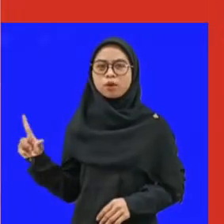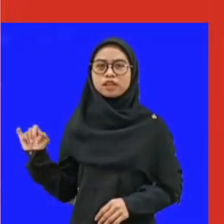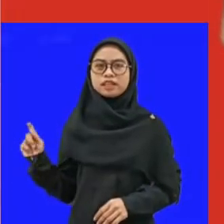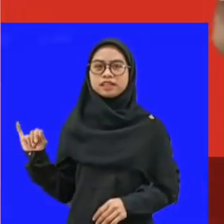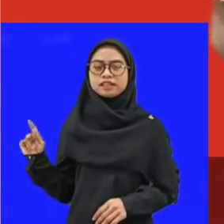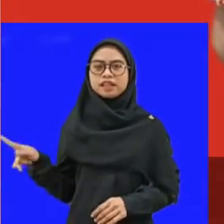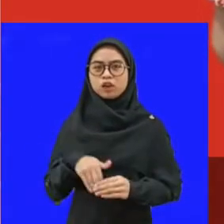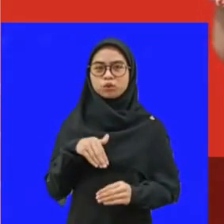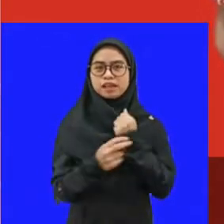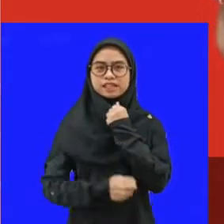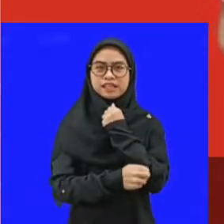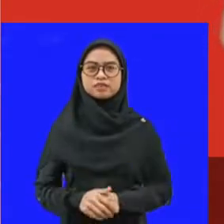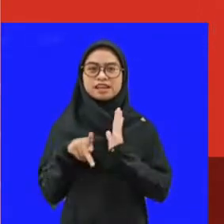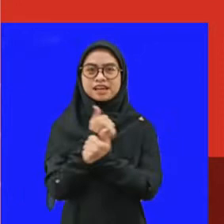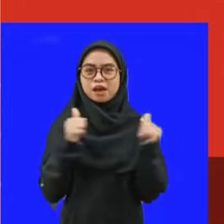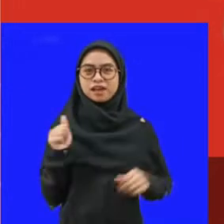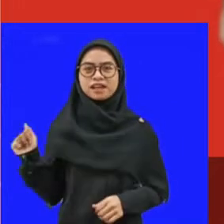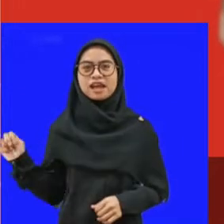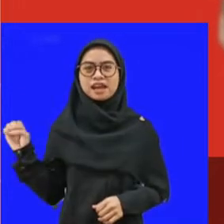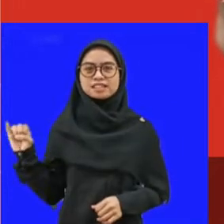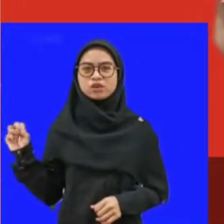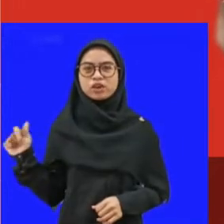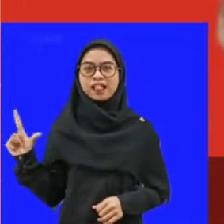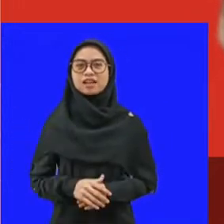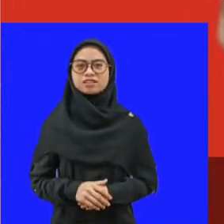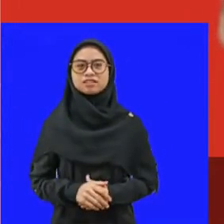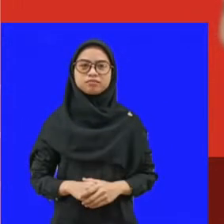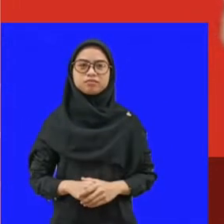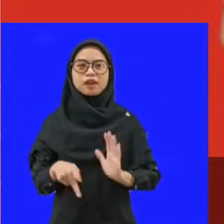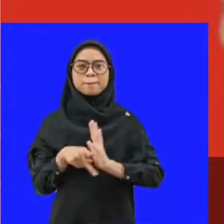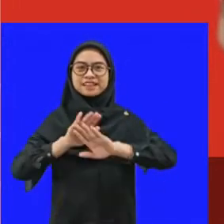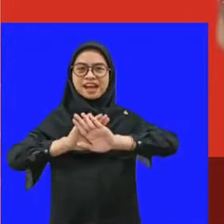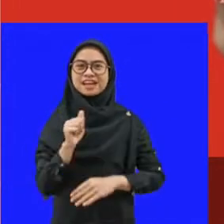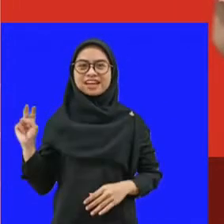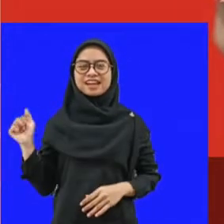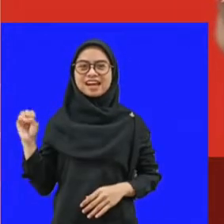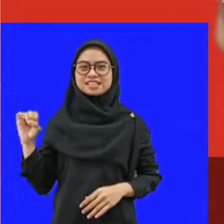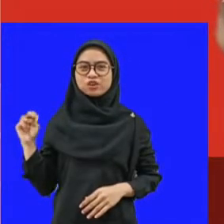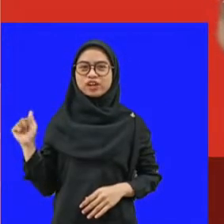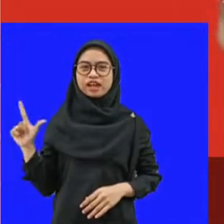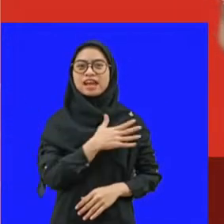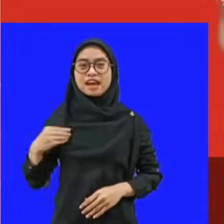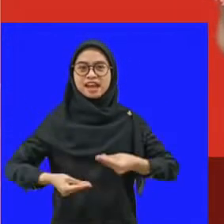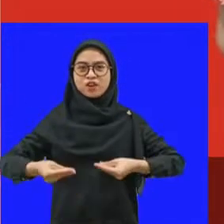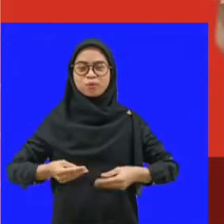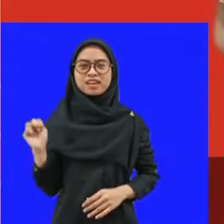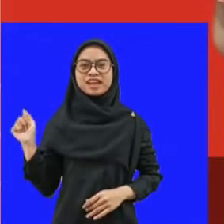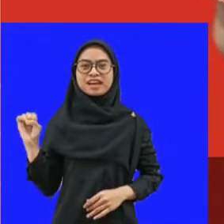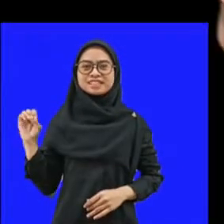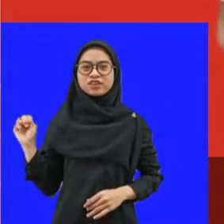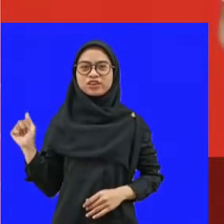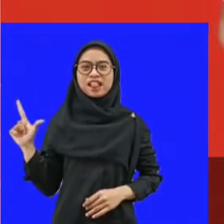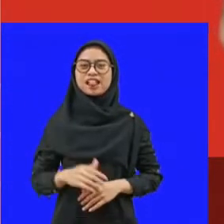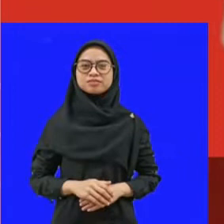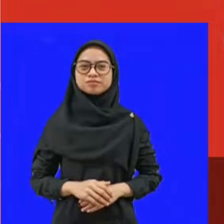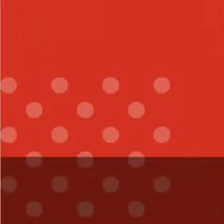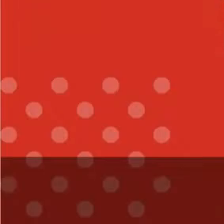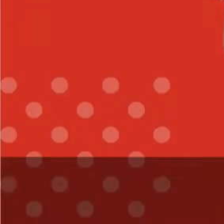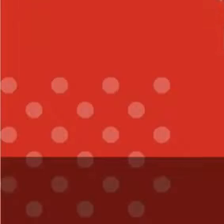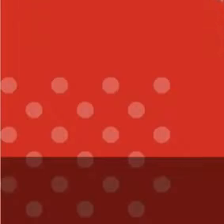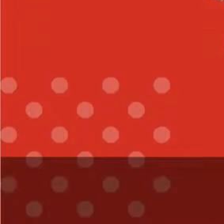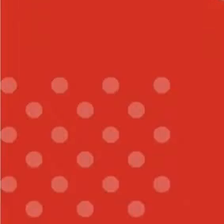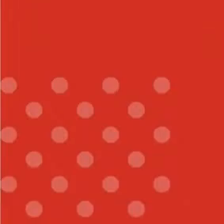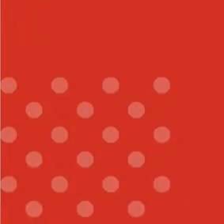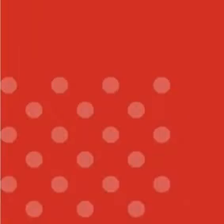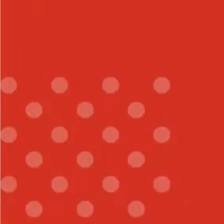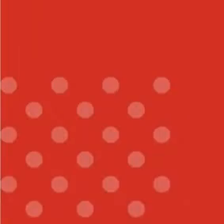aspek: politik luar negeri, keamanan nasional, pertahanan nasional, dan ekonomi nasional.